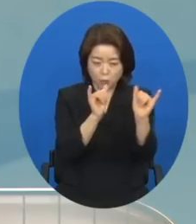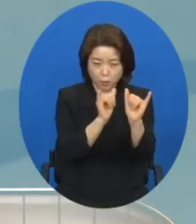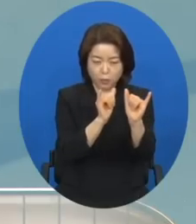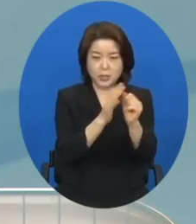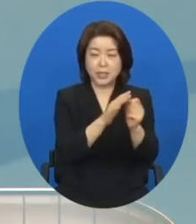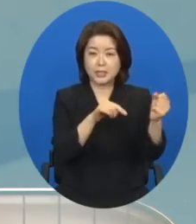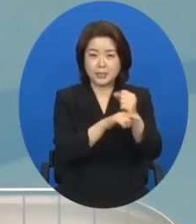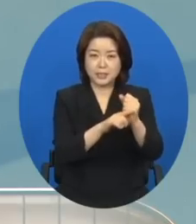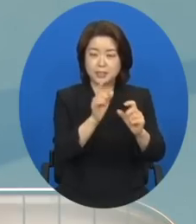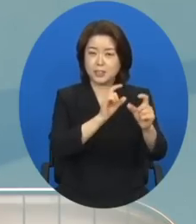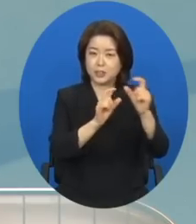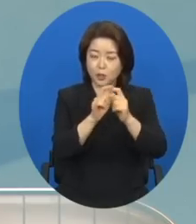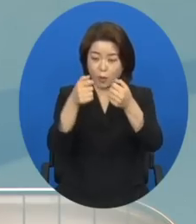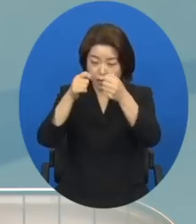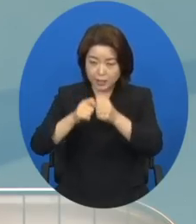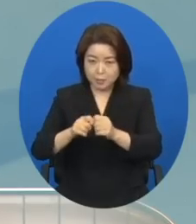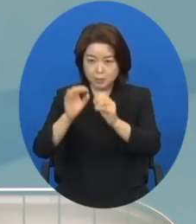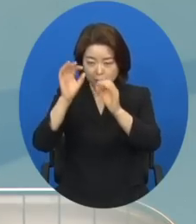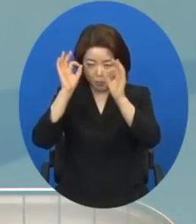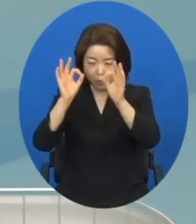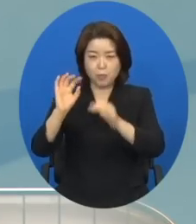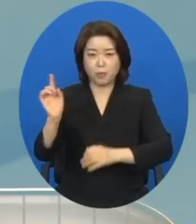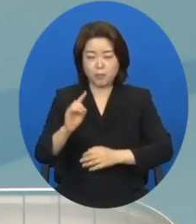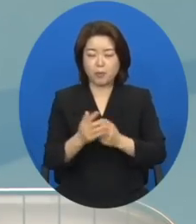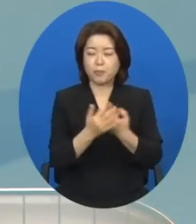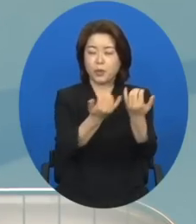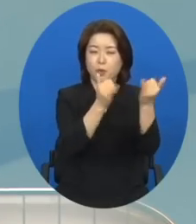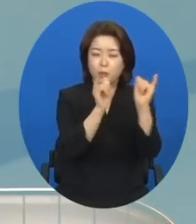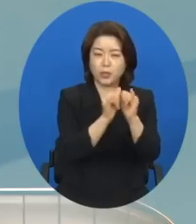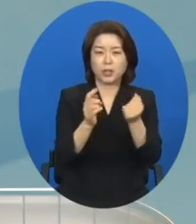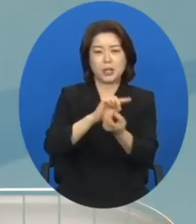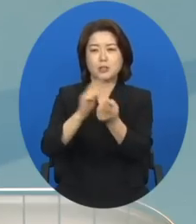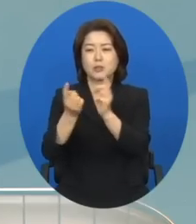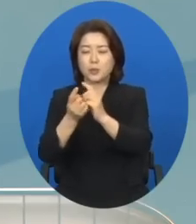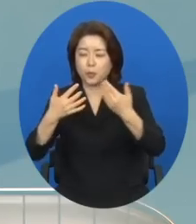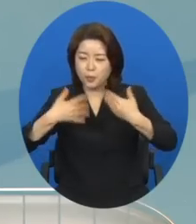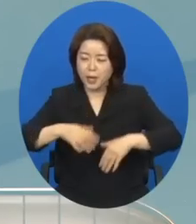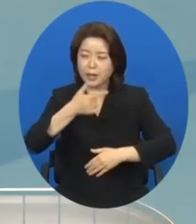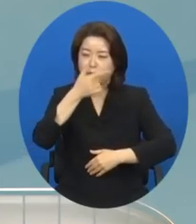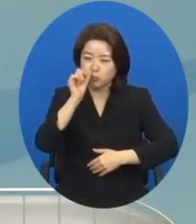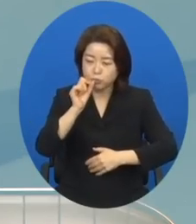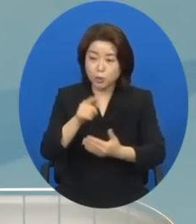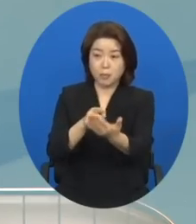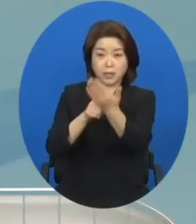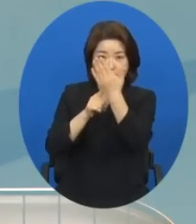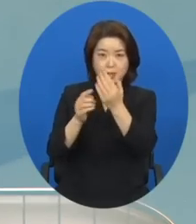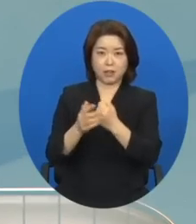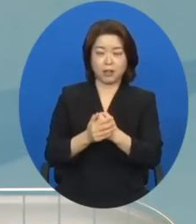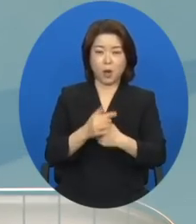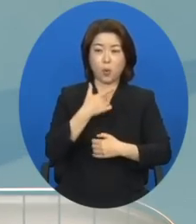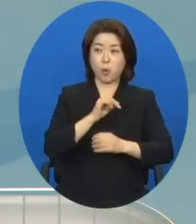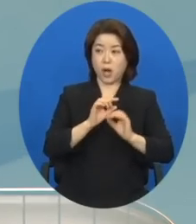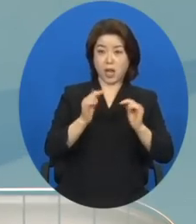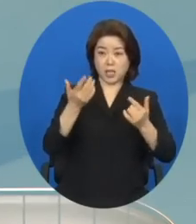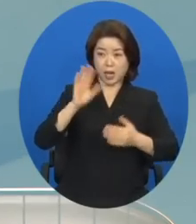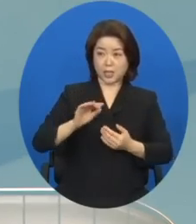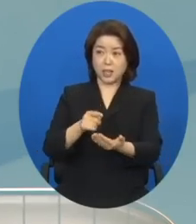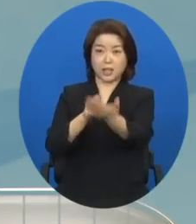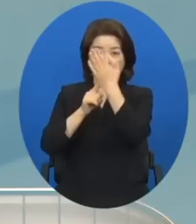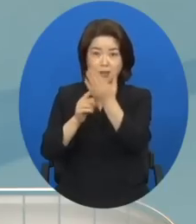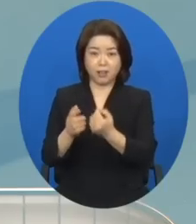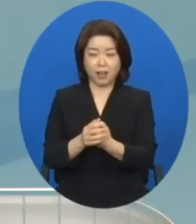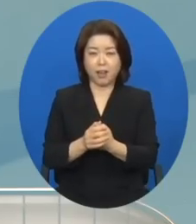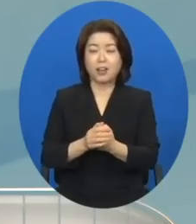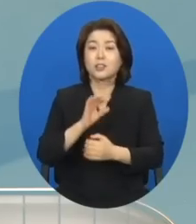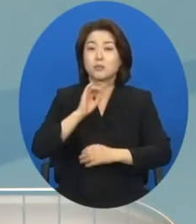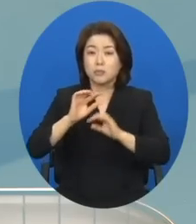더 발전시켜요. 공동체란 서로의 약하고 부족한 모습이 드러나는 곳, 그러니까 원치 않는데 드러나는 것이죠. 드러나는 것이